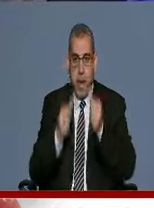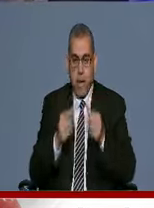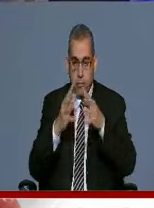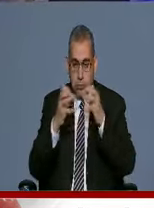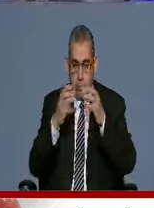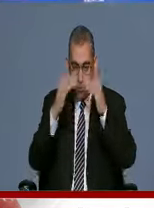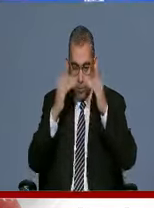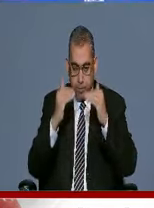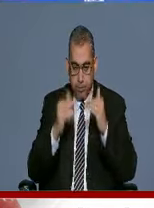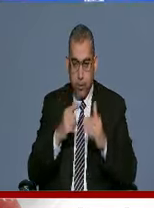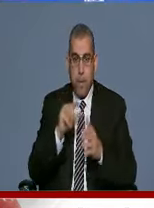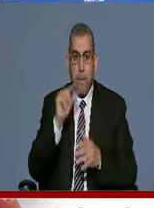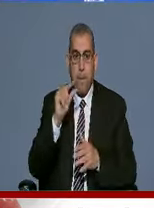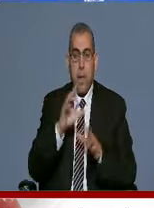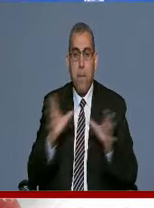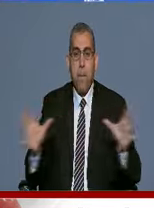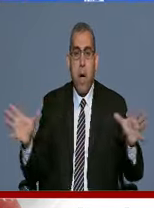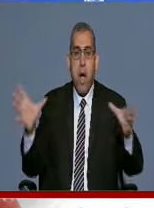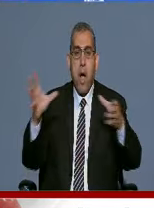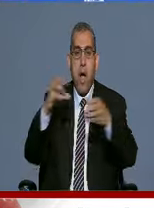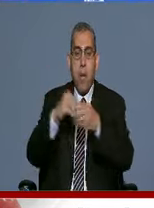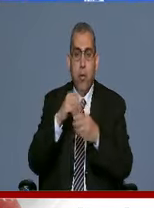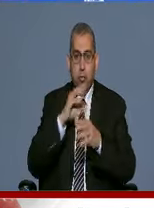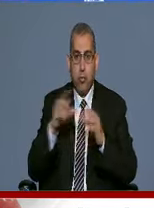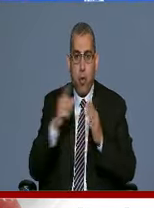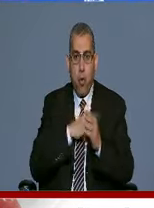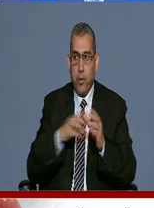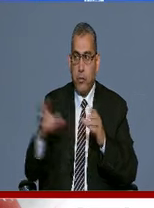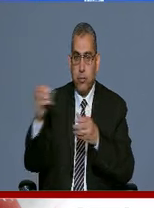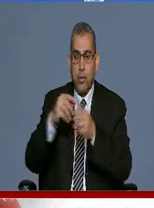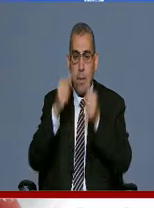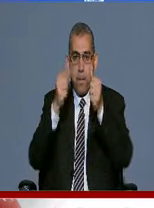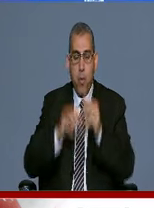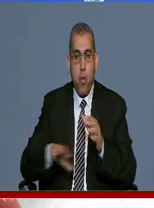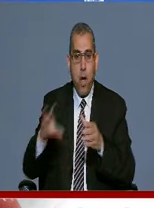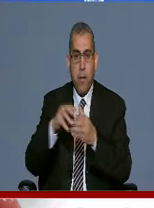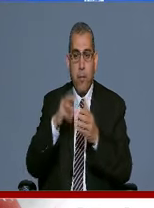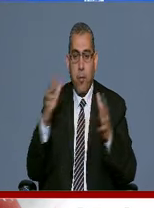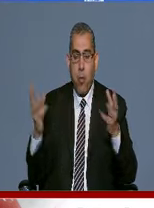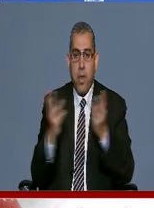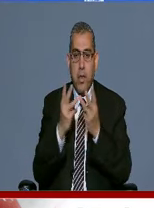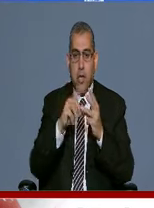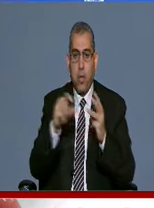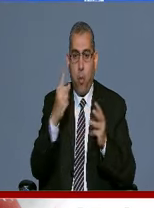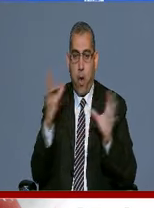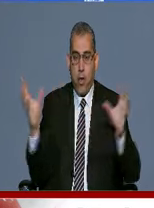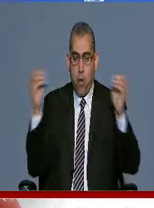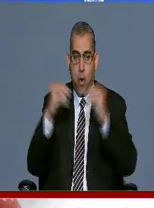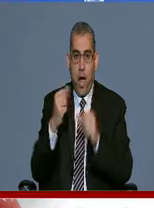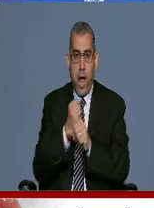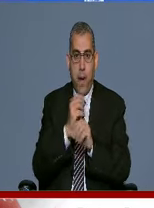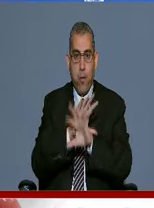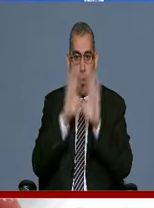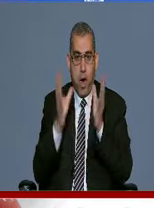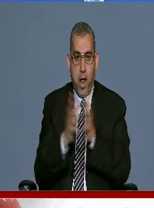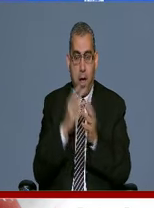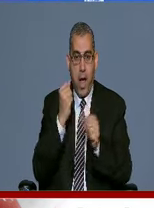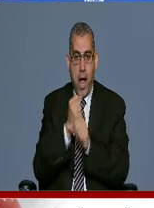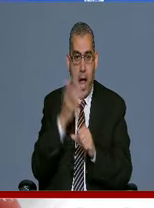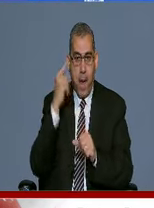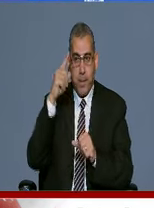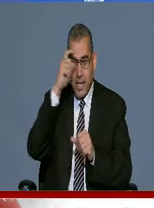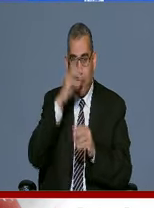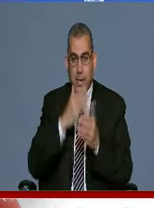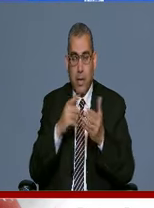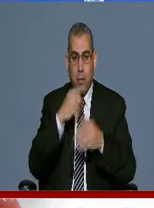بغرض فندم تجميع المنظومات والبيانات والاحصائيات على منصه واحده وبالتالي التغلب على المشكلات اللي كانت موجوده فندم